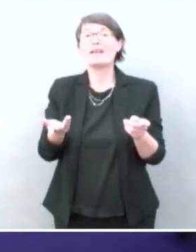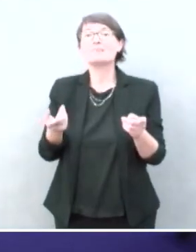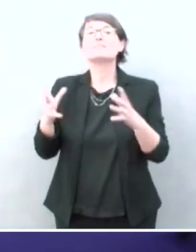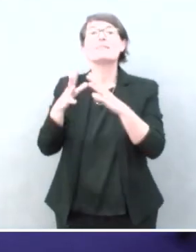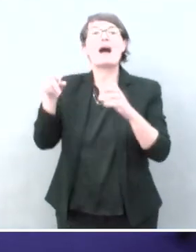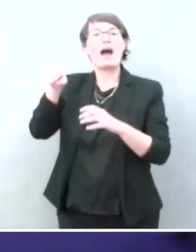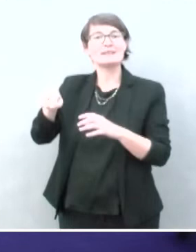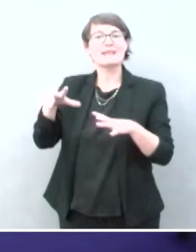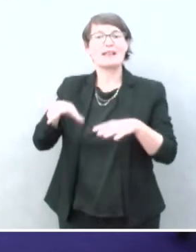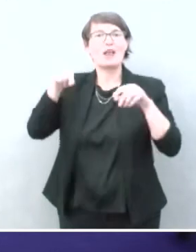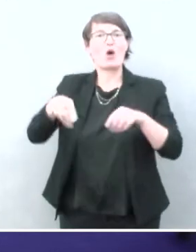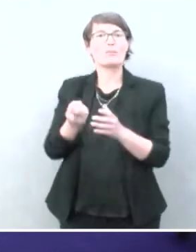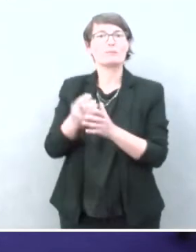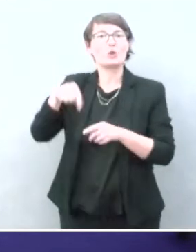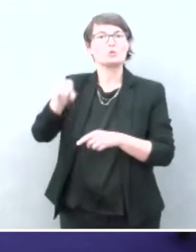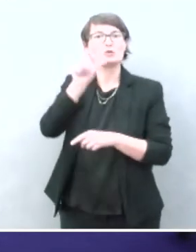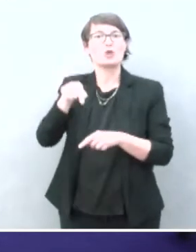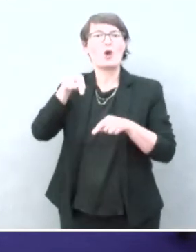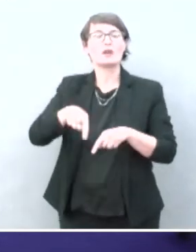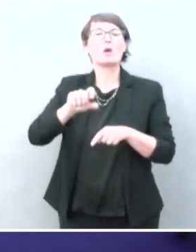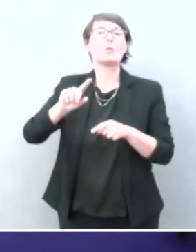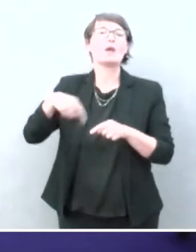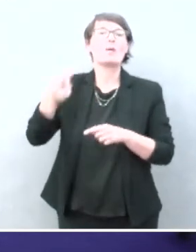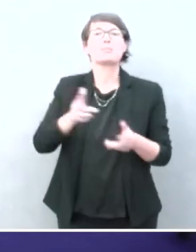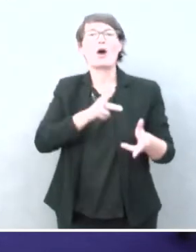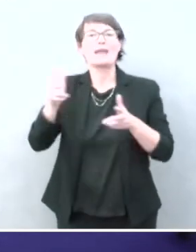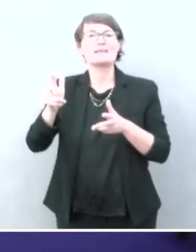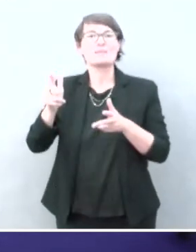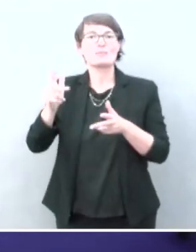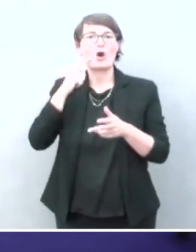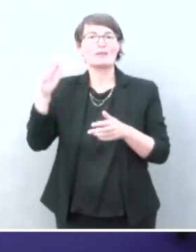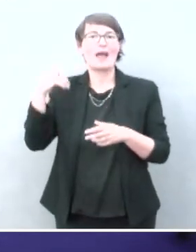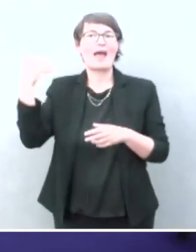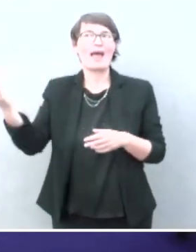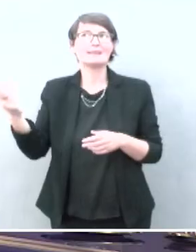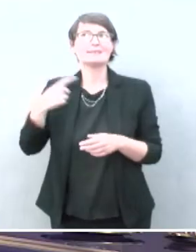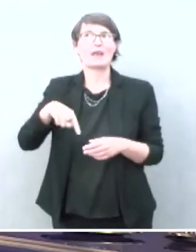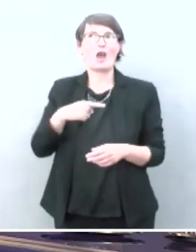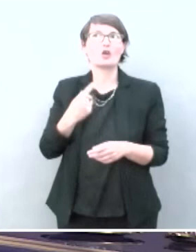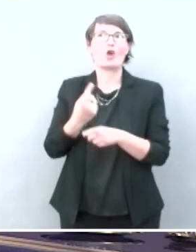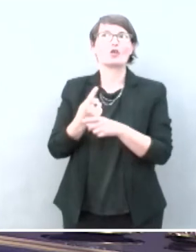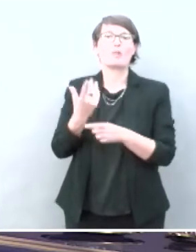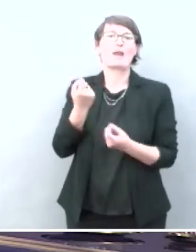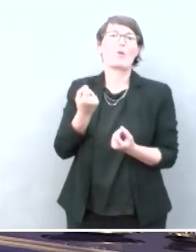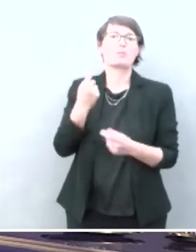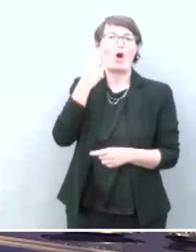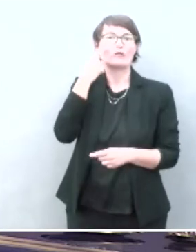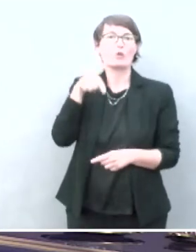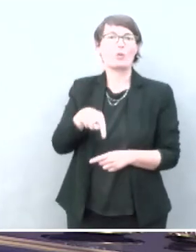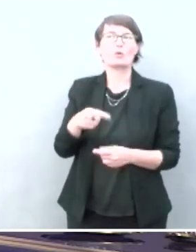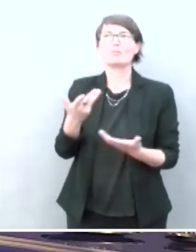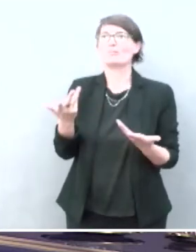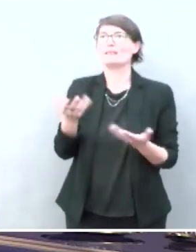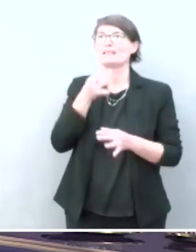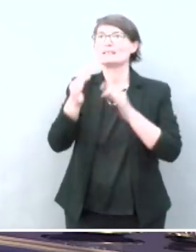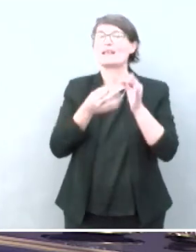esportano verso altri paesi, dobbiamo farci furbi, nel senso che le normative che noi abbiamo immaginato per un sistema normale,